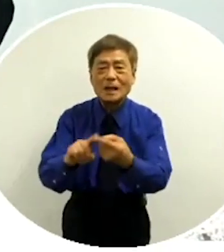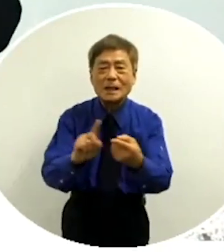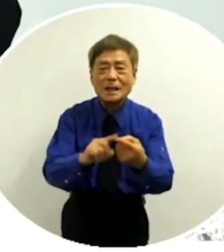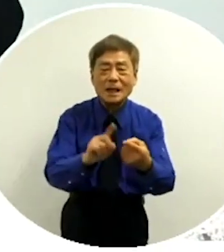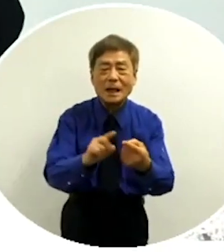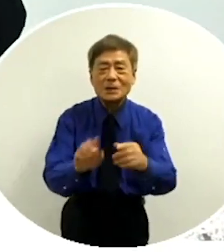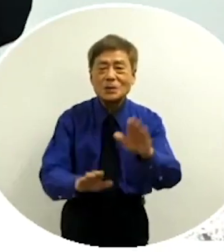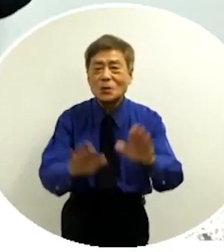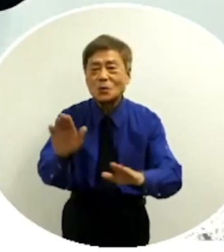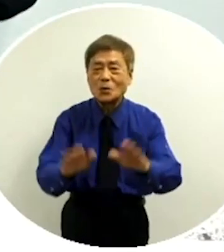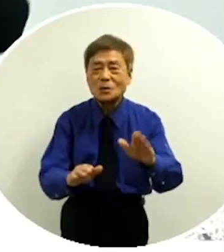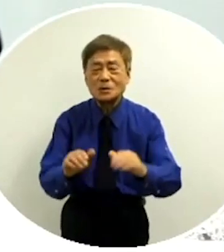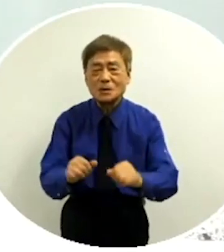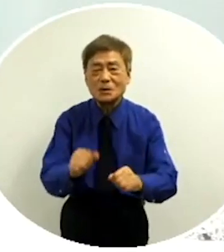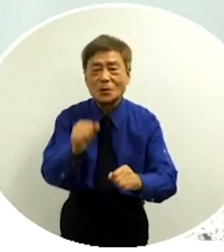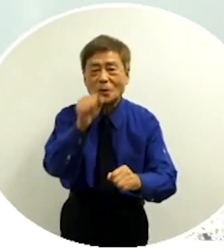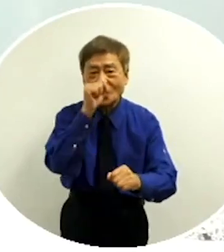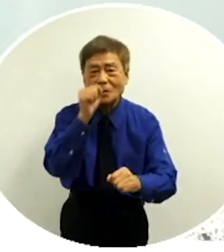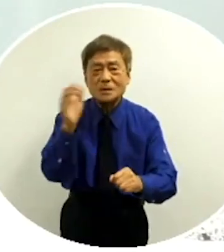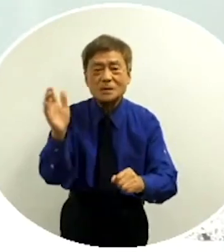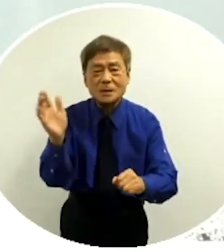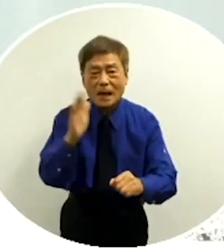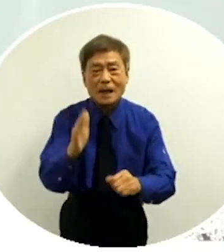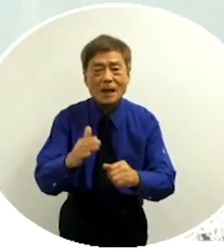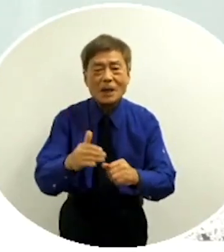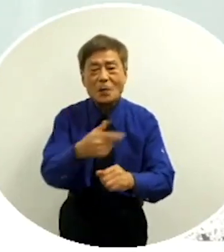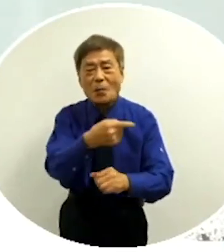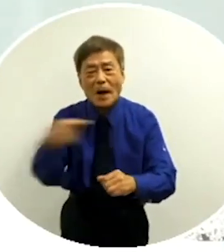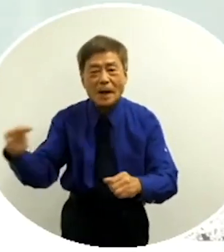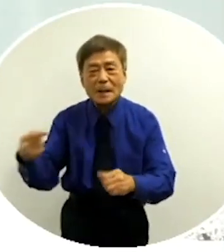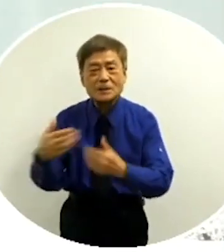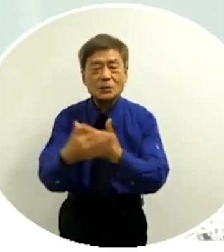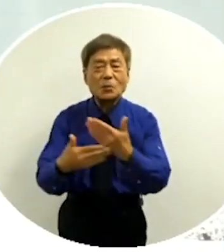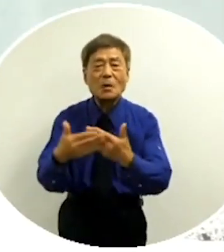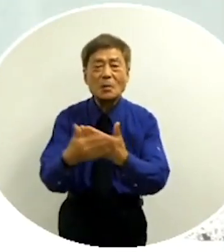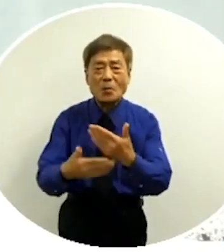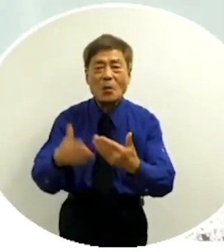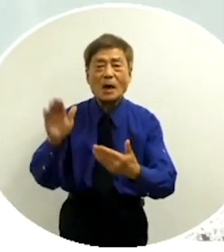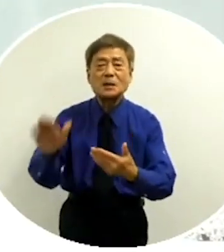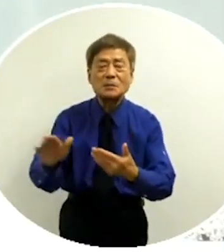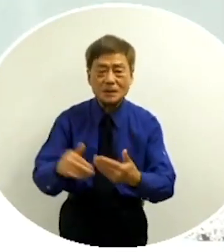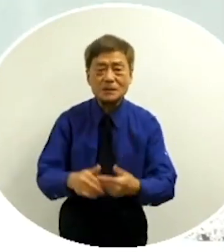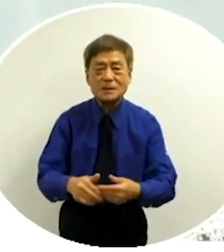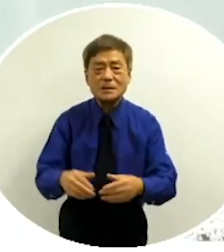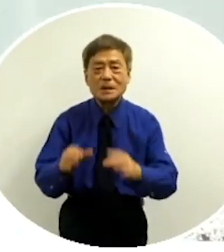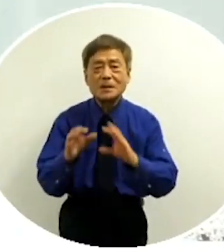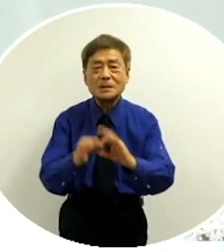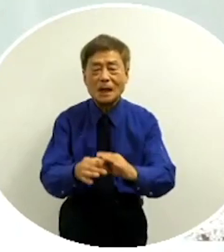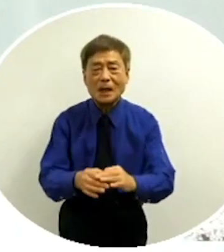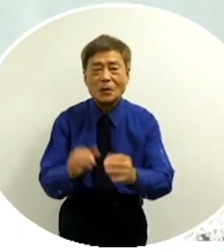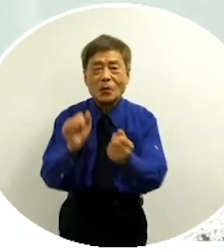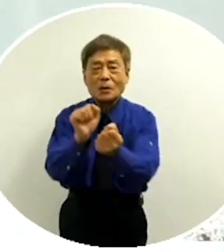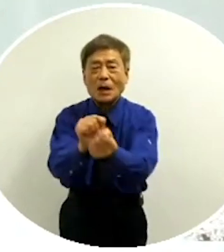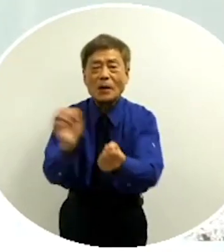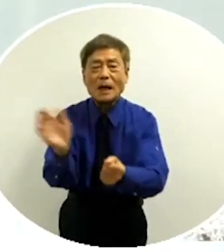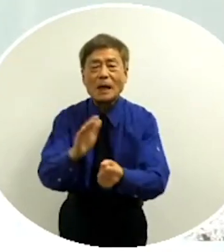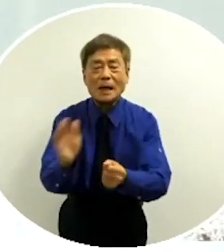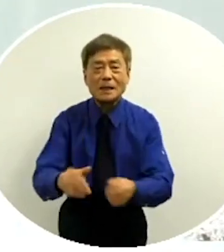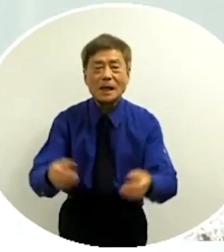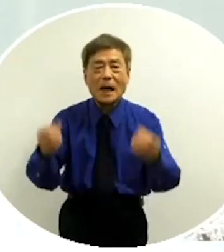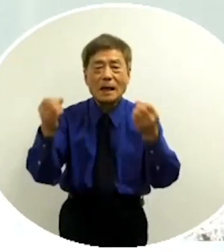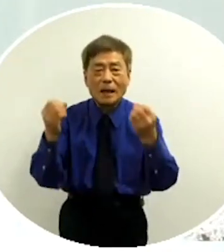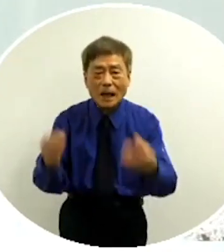ね標準化されているものを知ることが大事なんだけどそれにとらわれないでやると新しいものが生まれてくるんですよだから